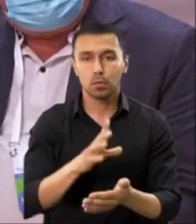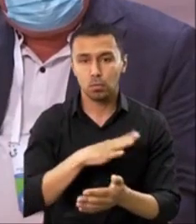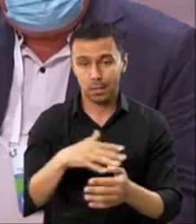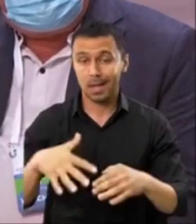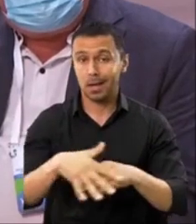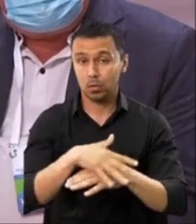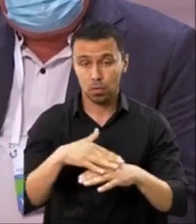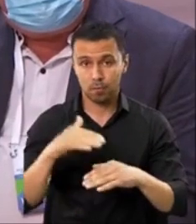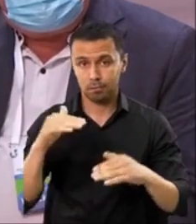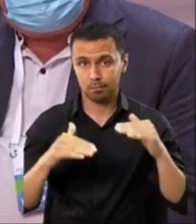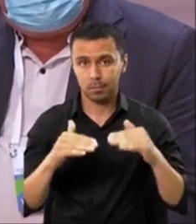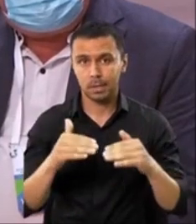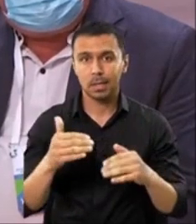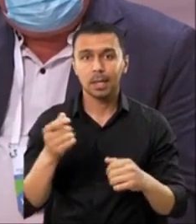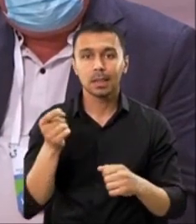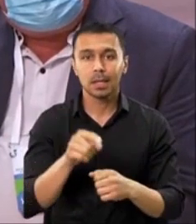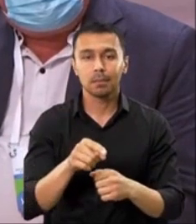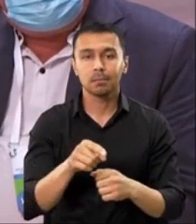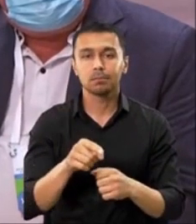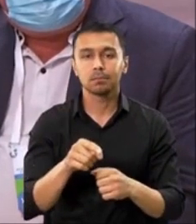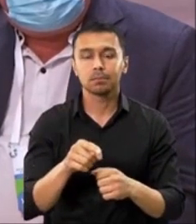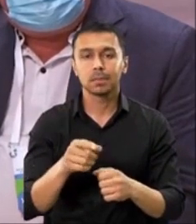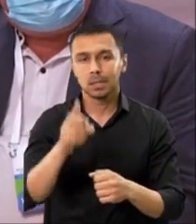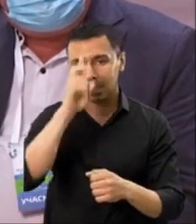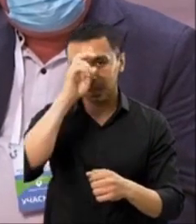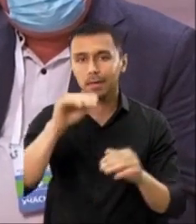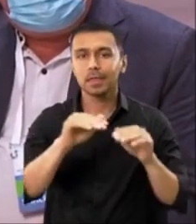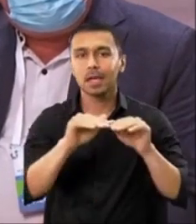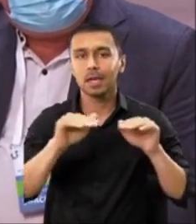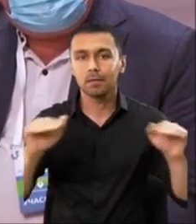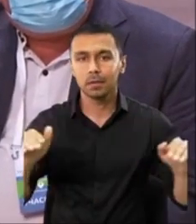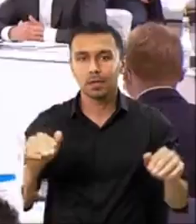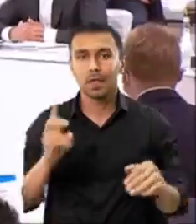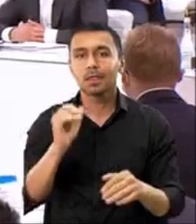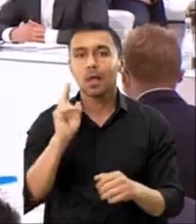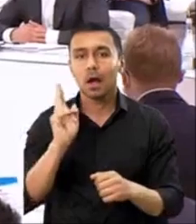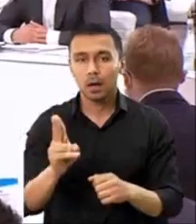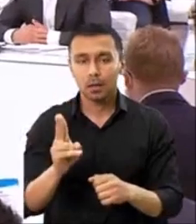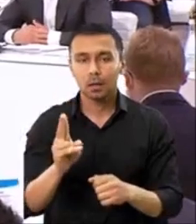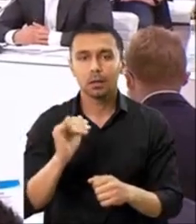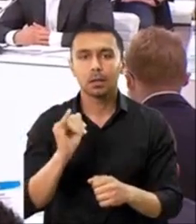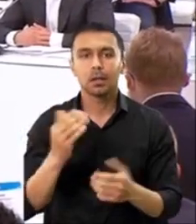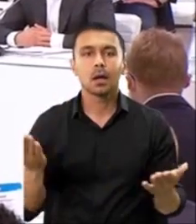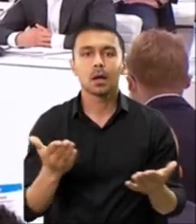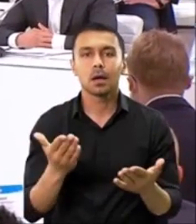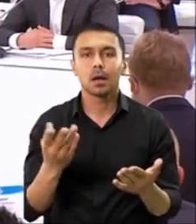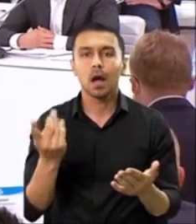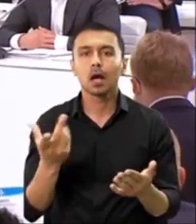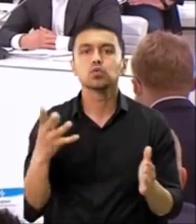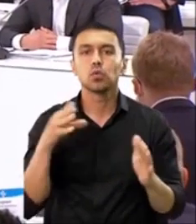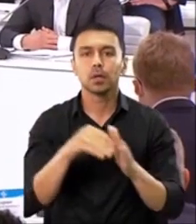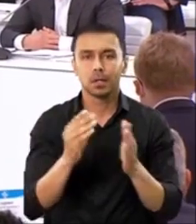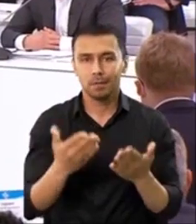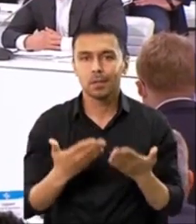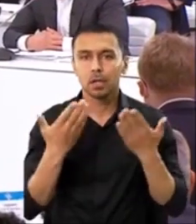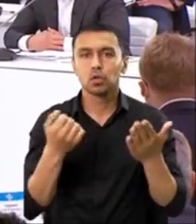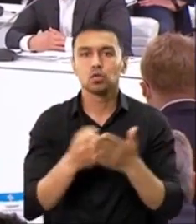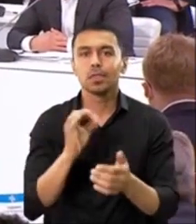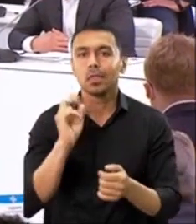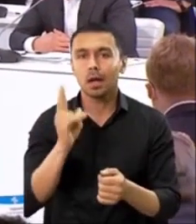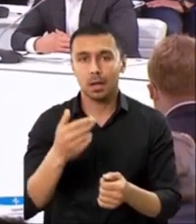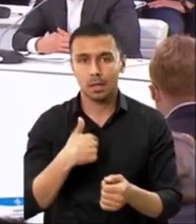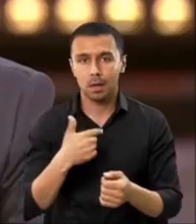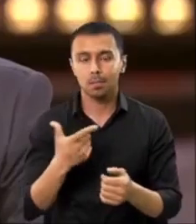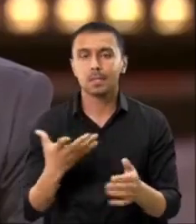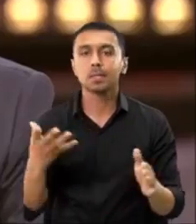менш, держава на рівні і НАКу, да, як акціонер, зверталась до НАКу, і НАК